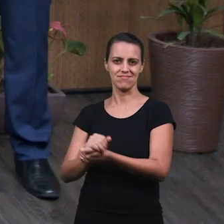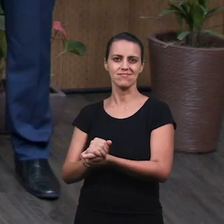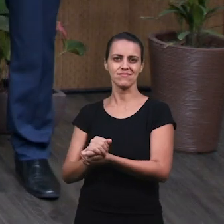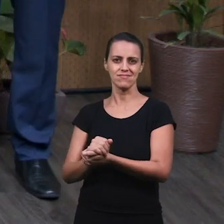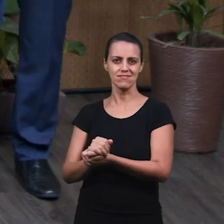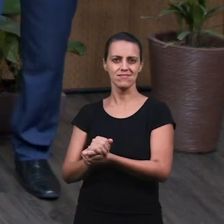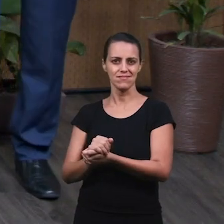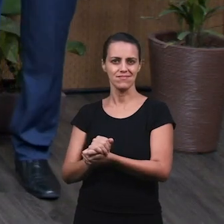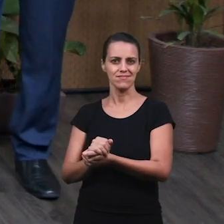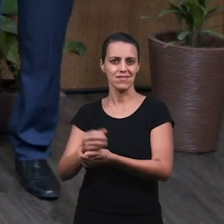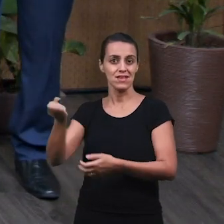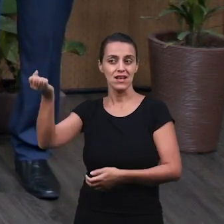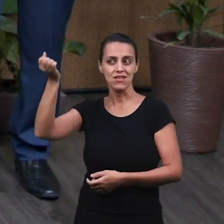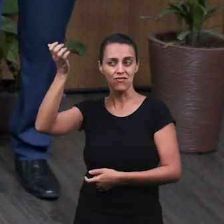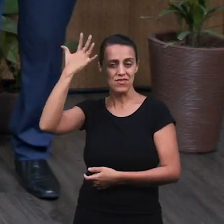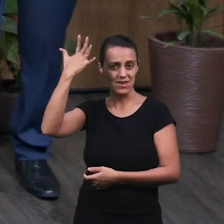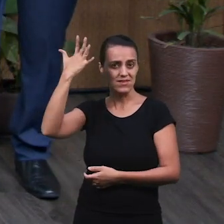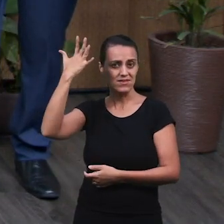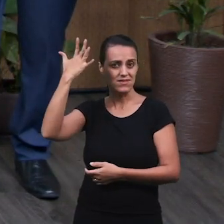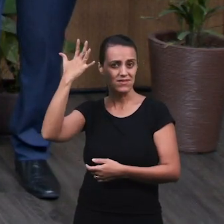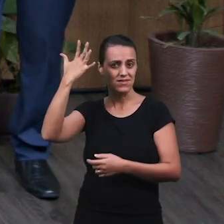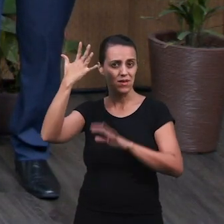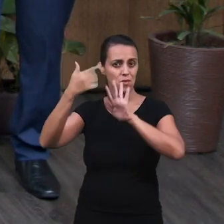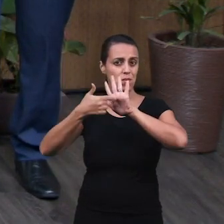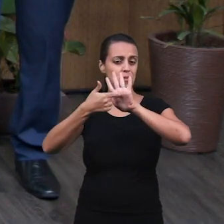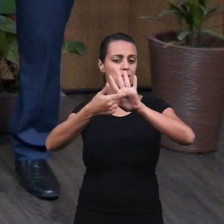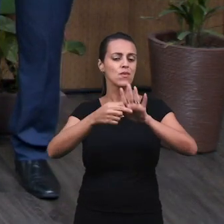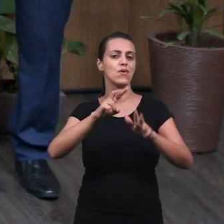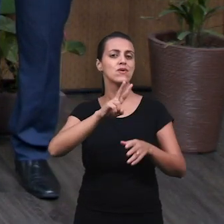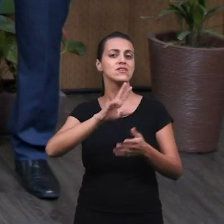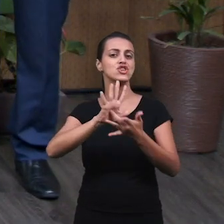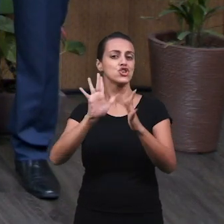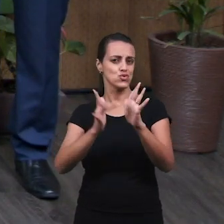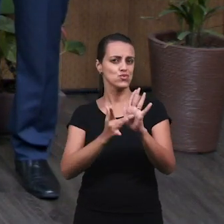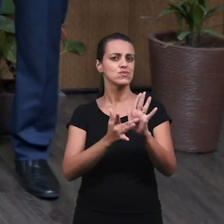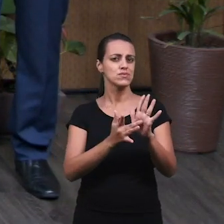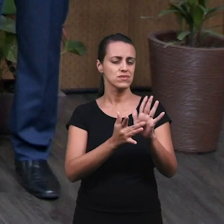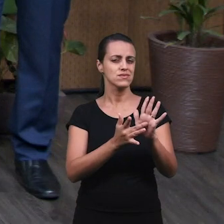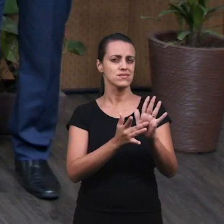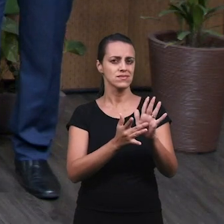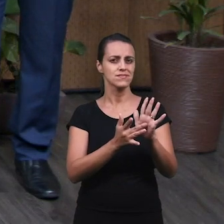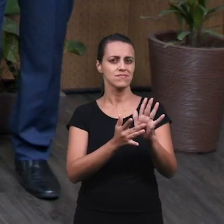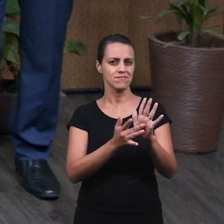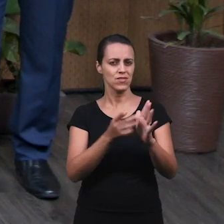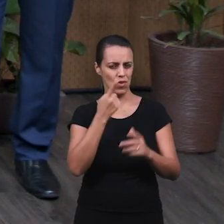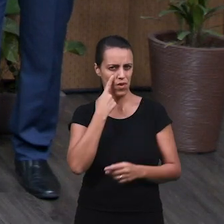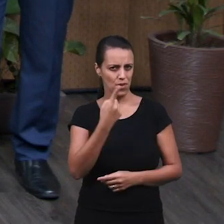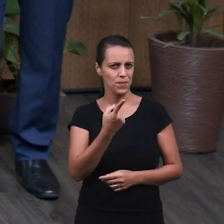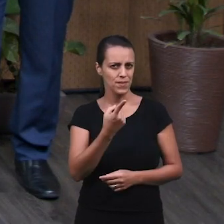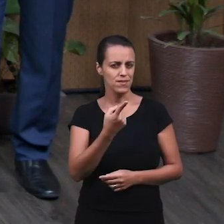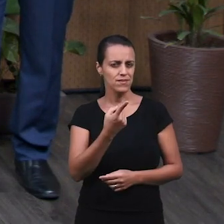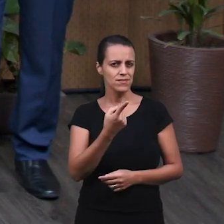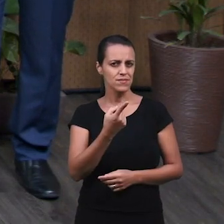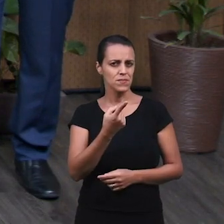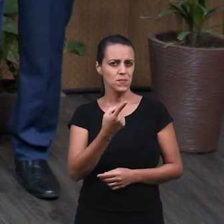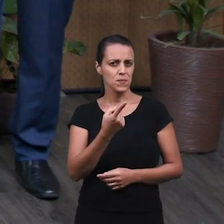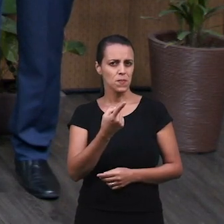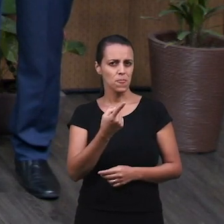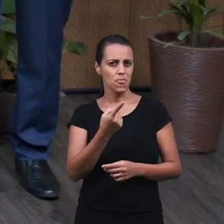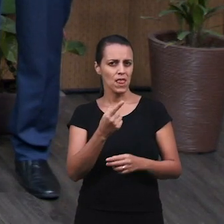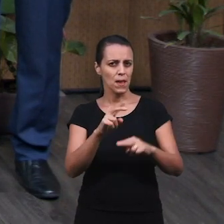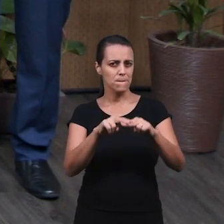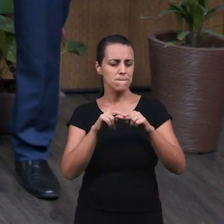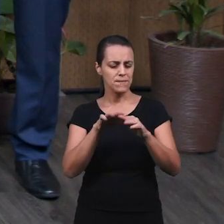Dieu, le Seigneur Jésus, observé par le moyen de la parole vivante,